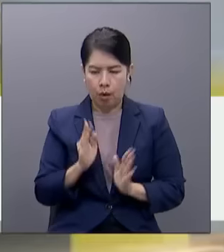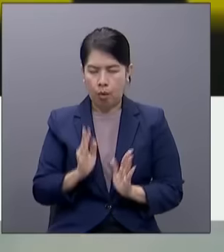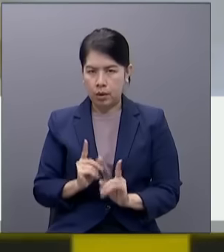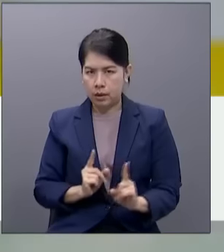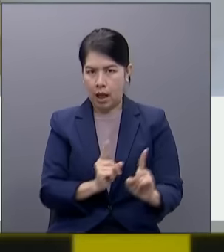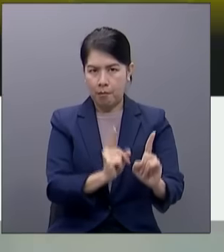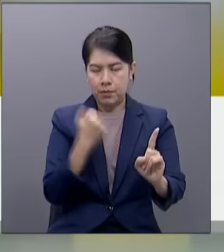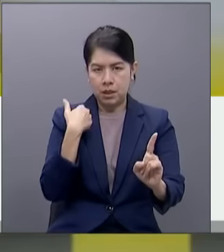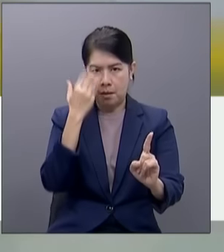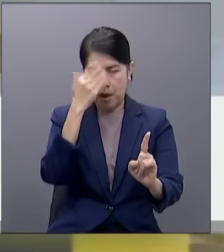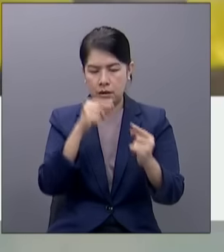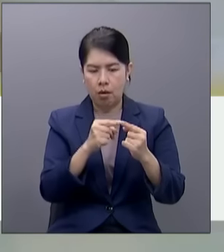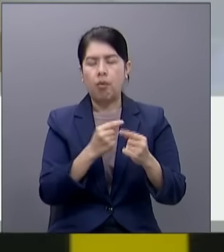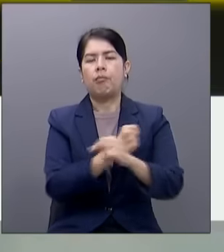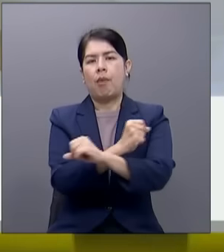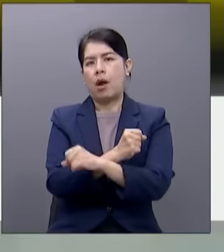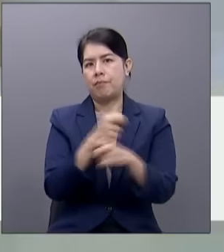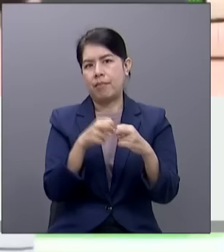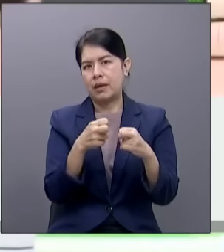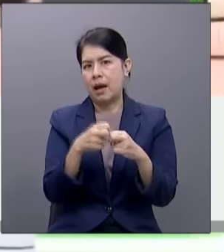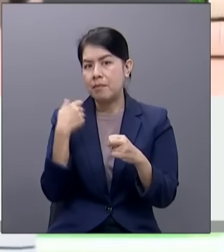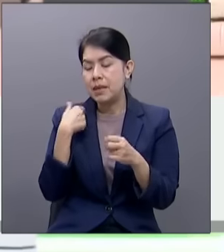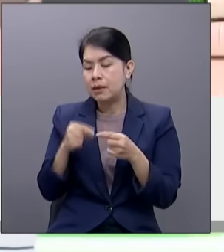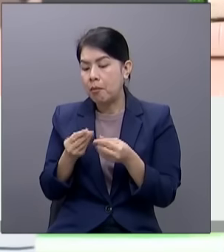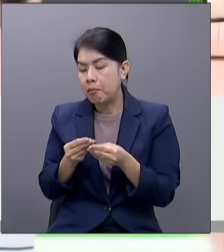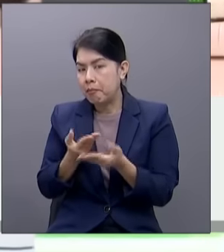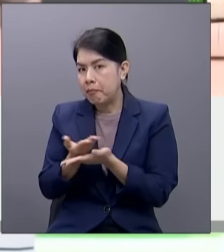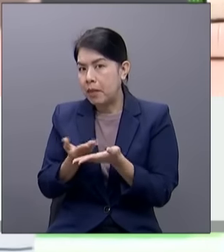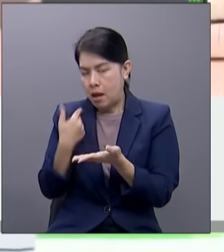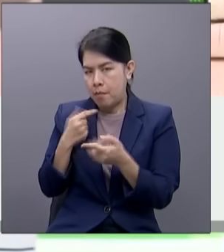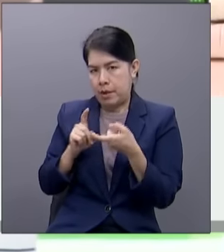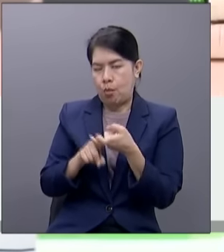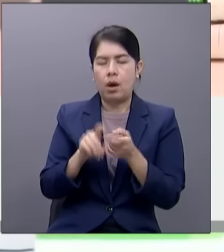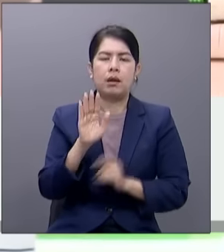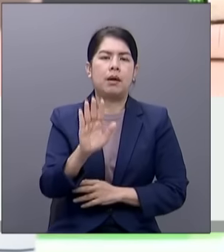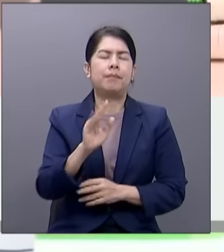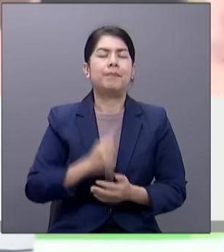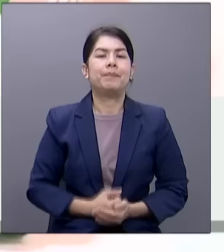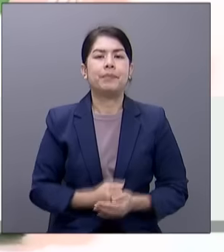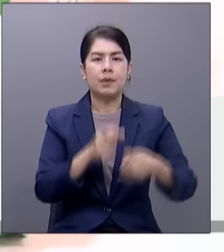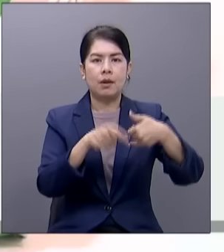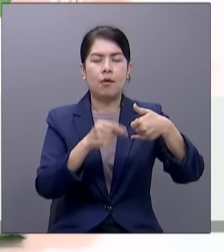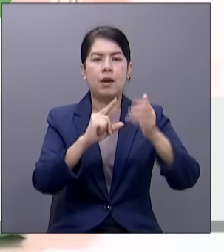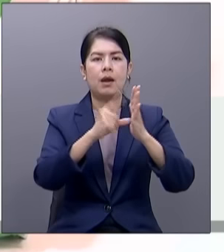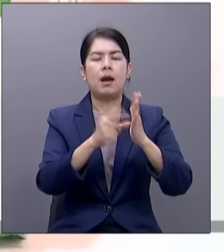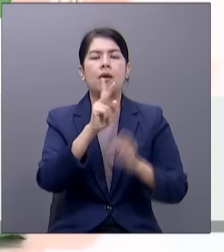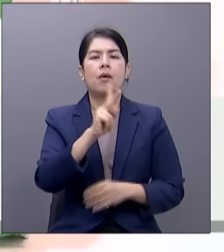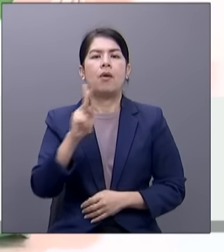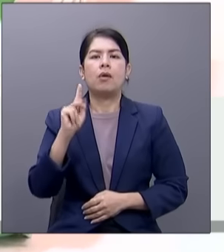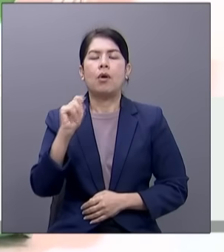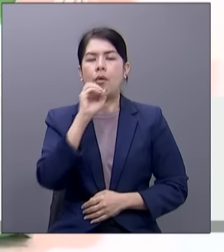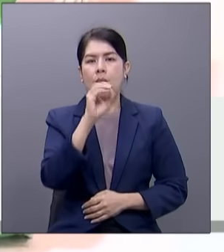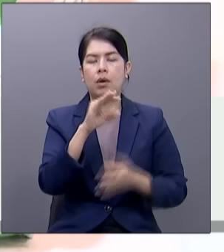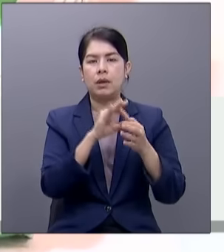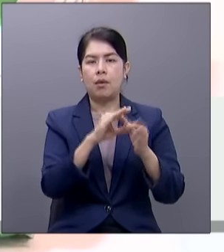มัครกระทำการหัวกันเองแลกคะแนนกันหรือว่าขอคะแนนกันค่ะส่วนเลขาธิการกกต.ก็ย้ำว่าในกระบวนการลงคะแนนนั้นนะ